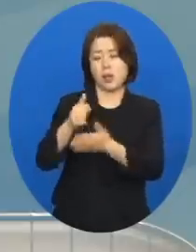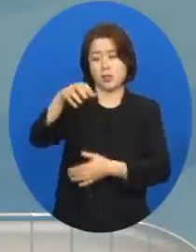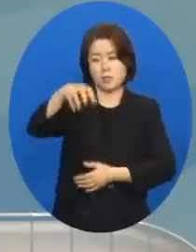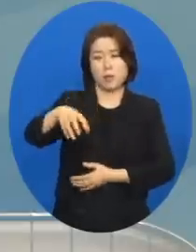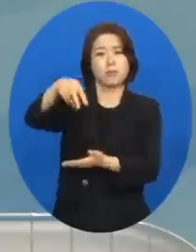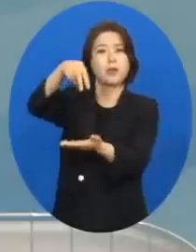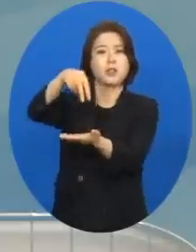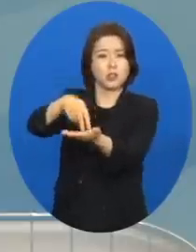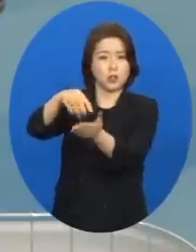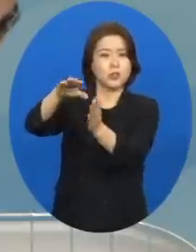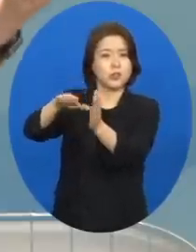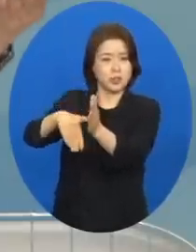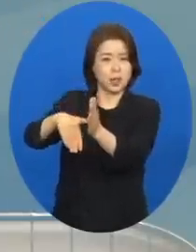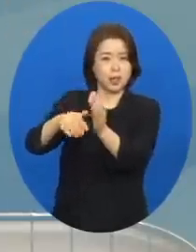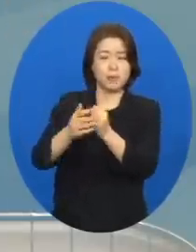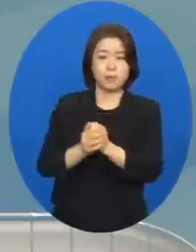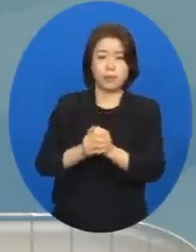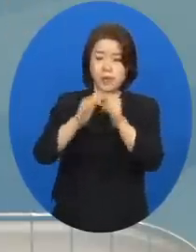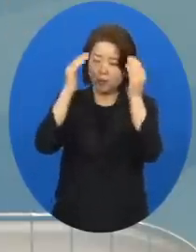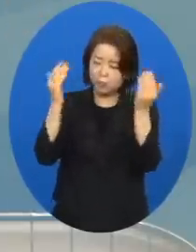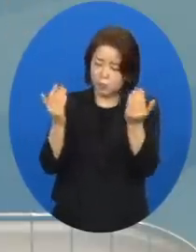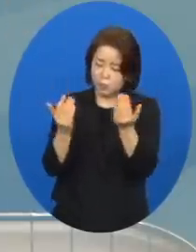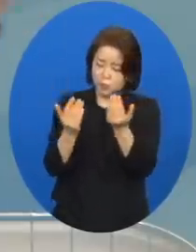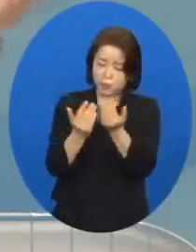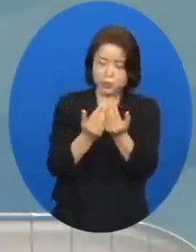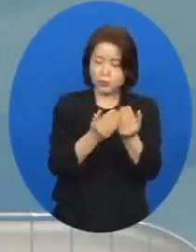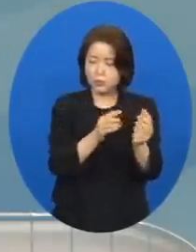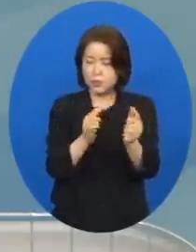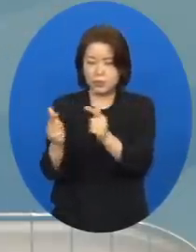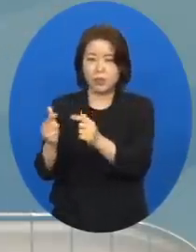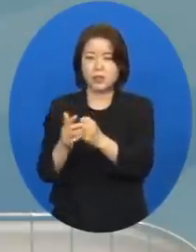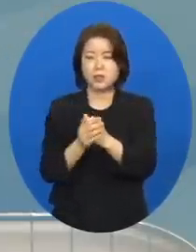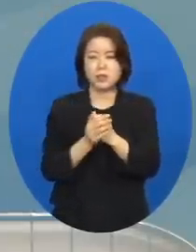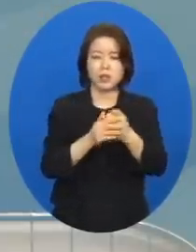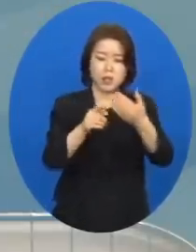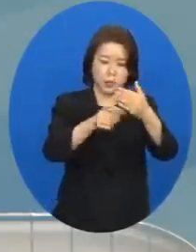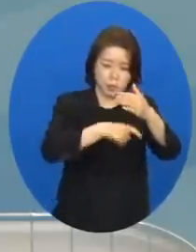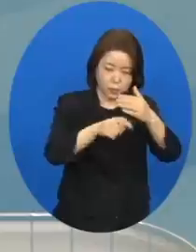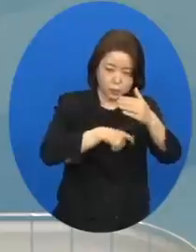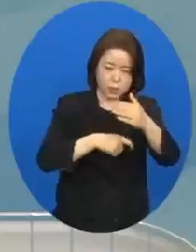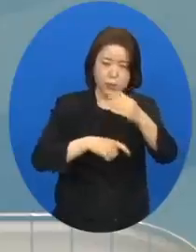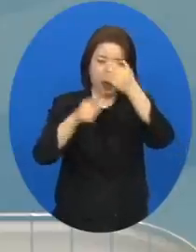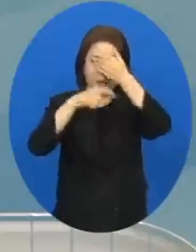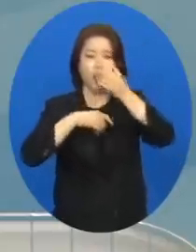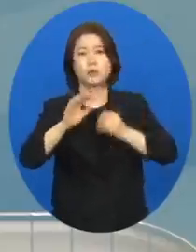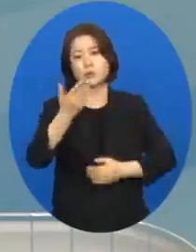때 그 모든 것이 절도와 강도가 되는 것입니다.